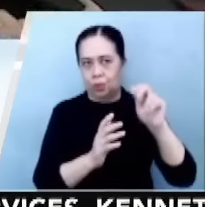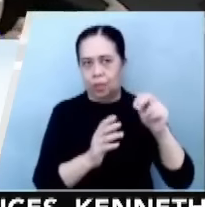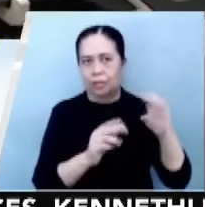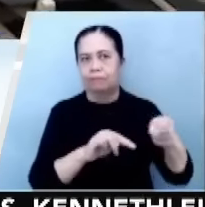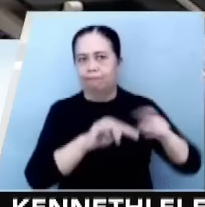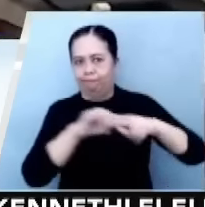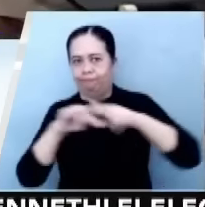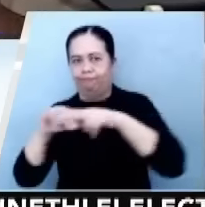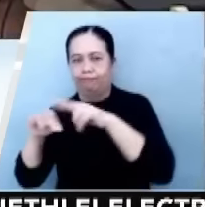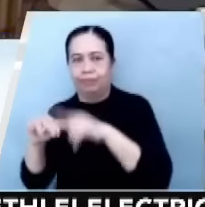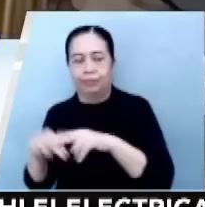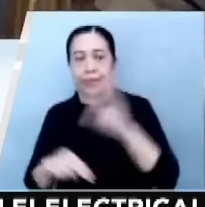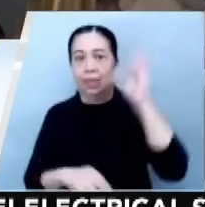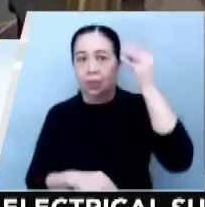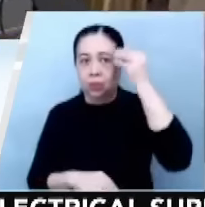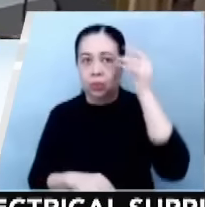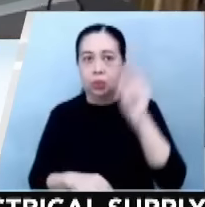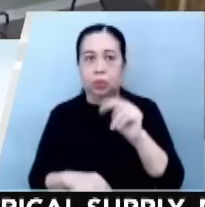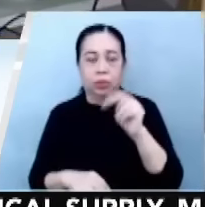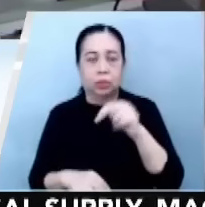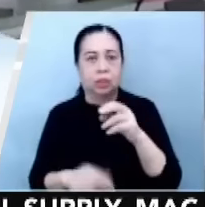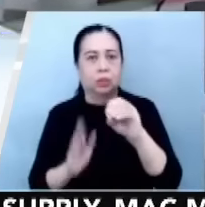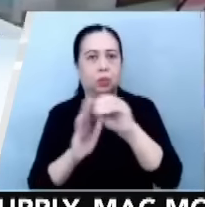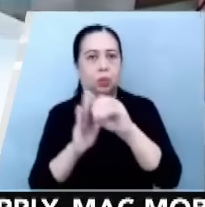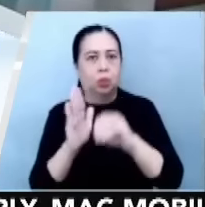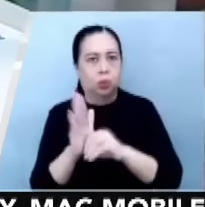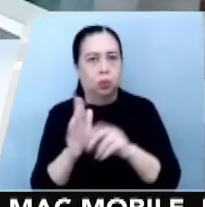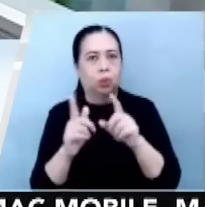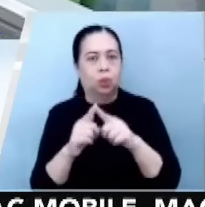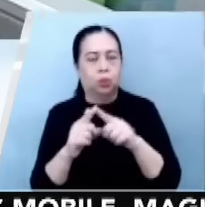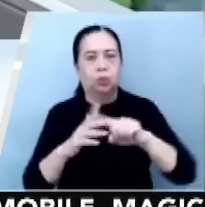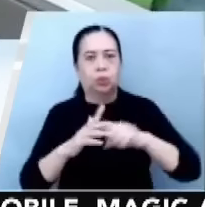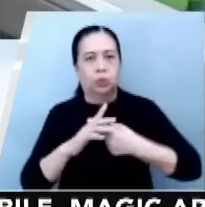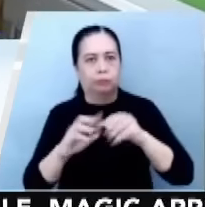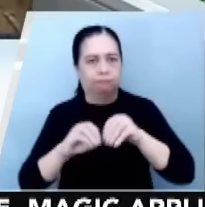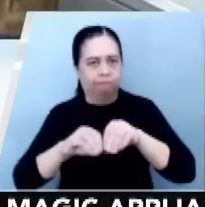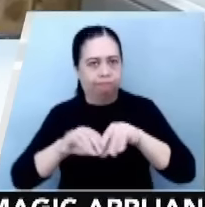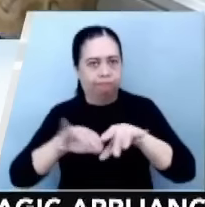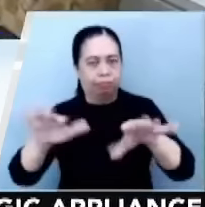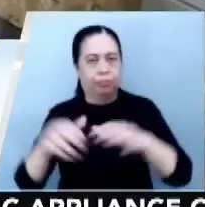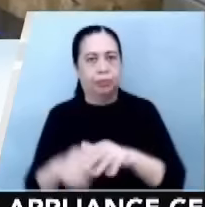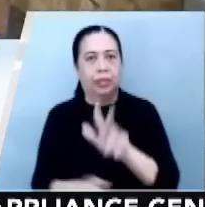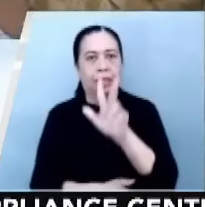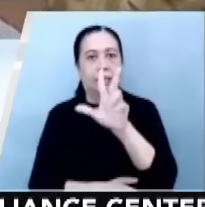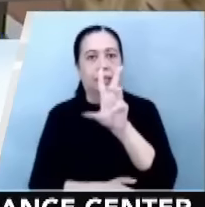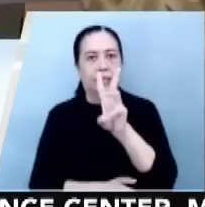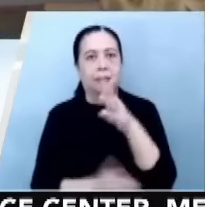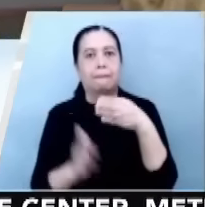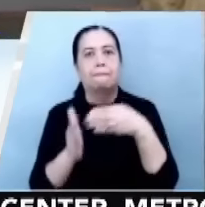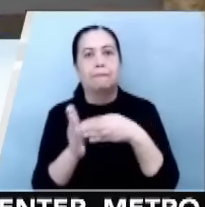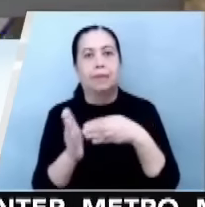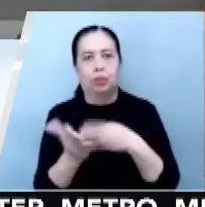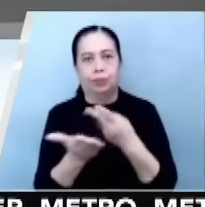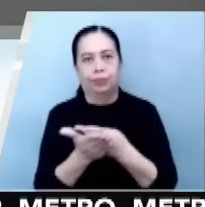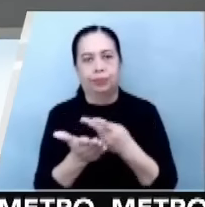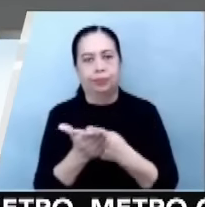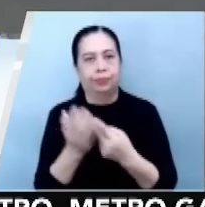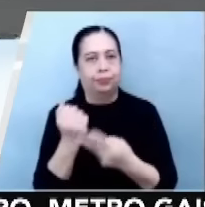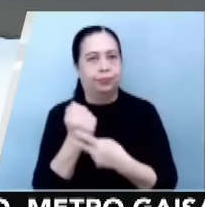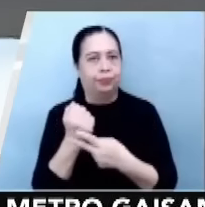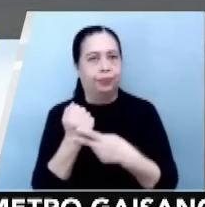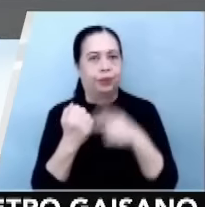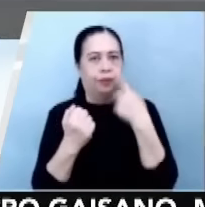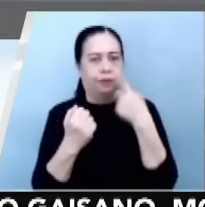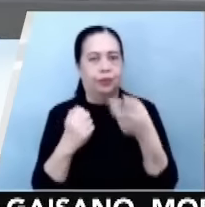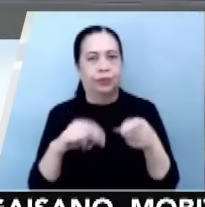naman, kailangan nila maglabas ng ordinansa para maging epektibo ito. 36 billion pesos ang inilang pondo para sa taas sahod sa